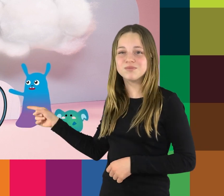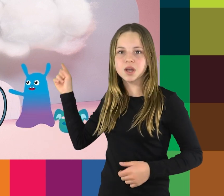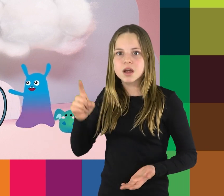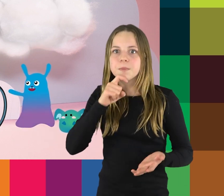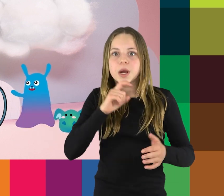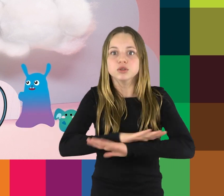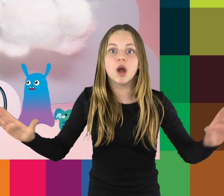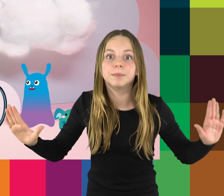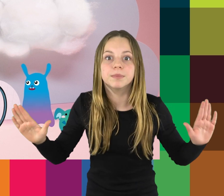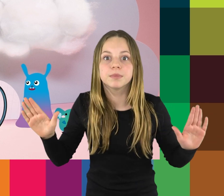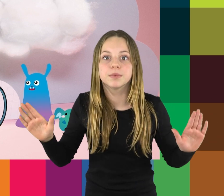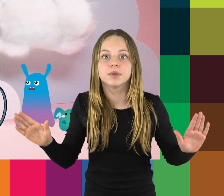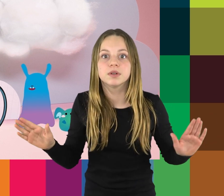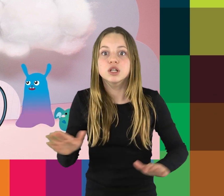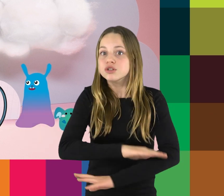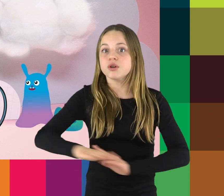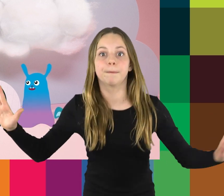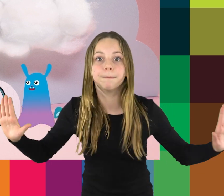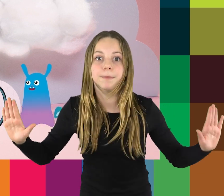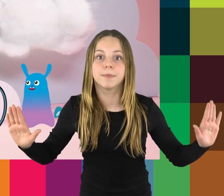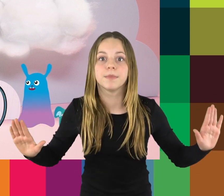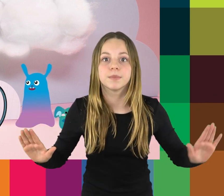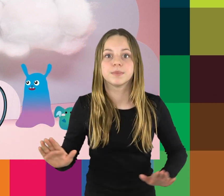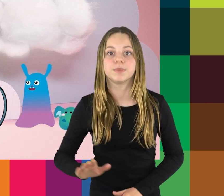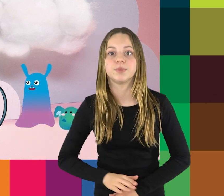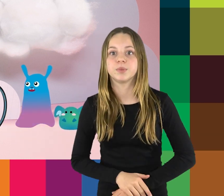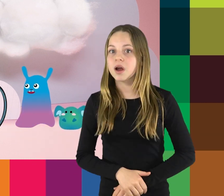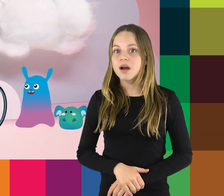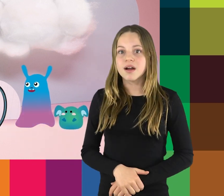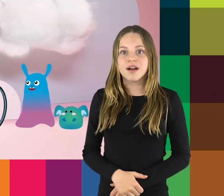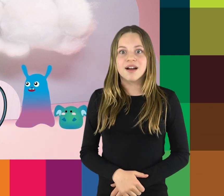Lipa, dis stop. Stop!